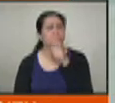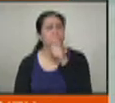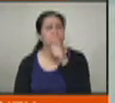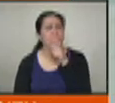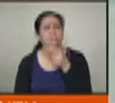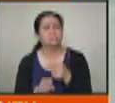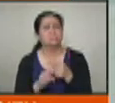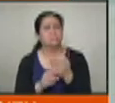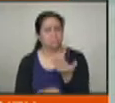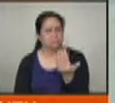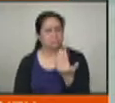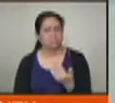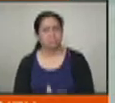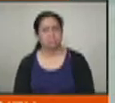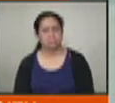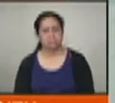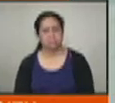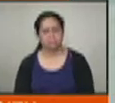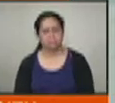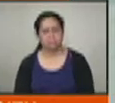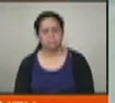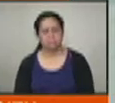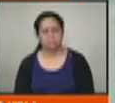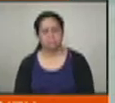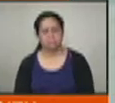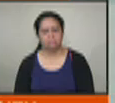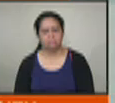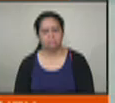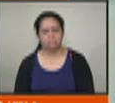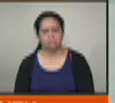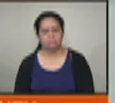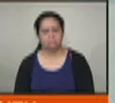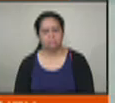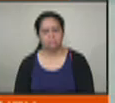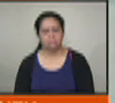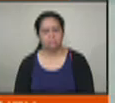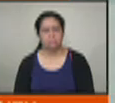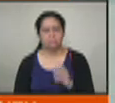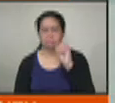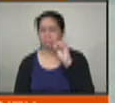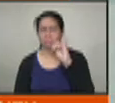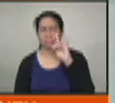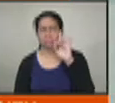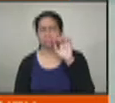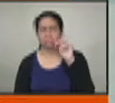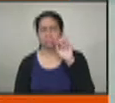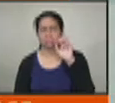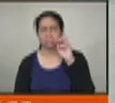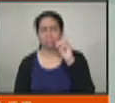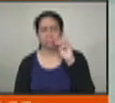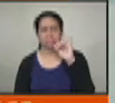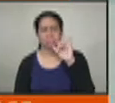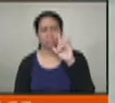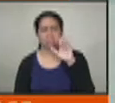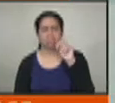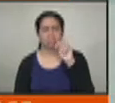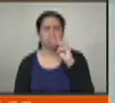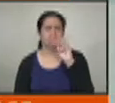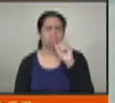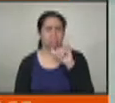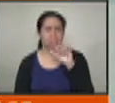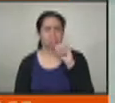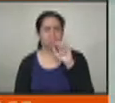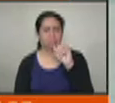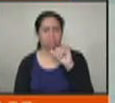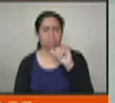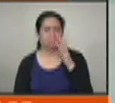doon sa rescue nagsabi noon? Ano po, ang pangalan po, Maylin po ata, Maylin. Maylin, may.